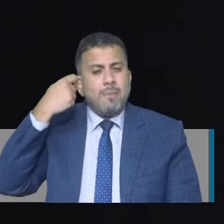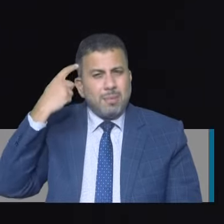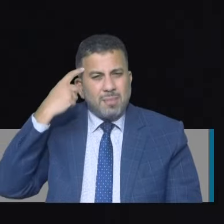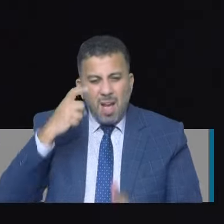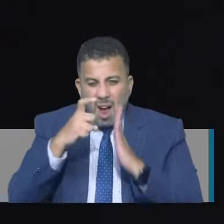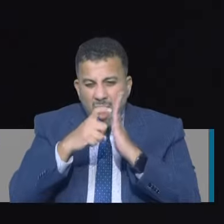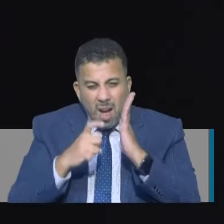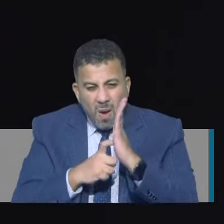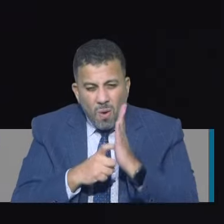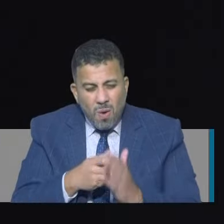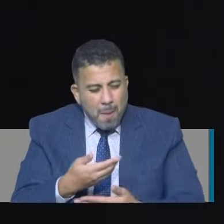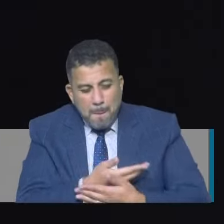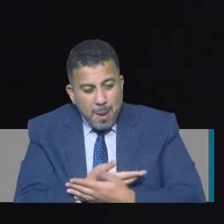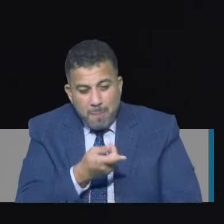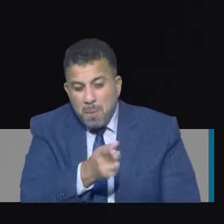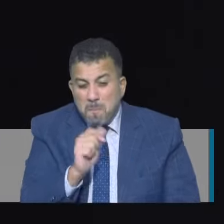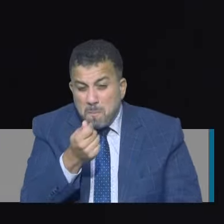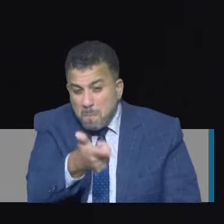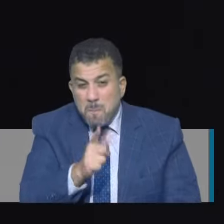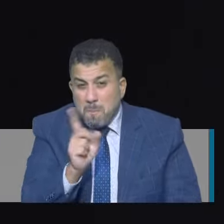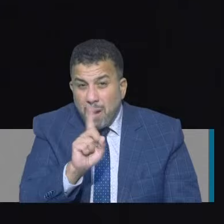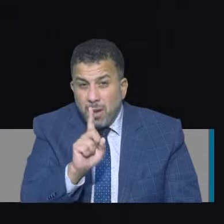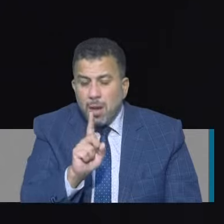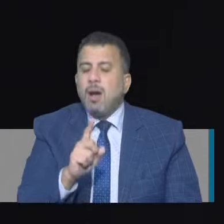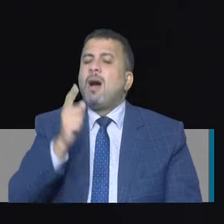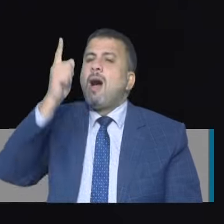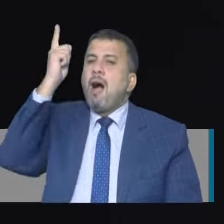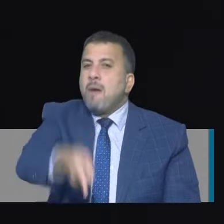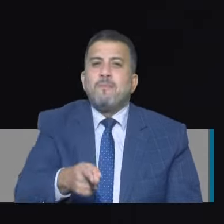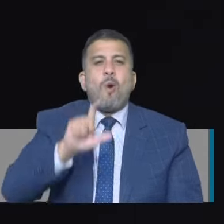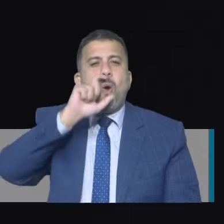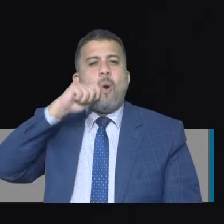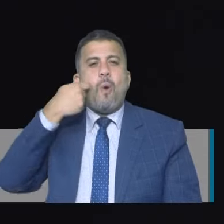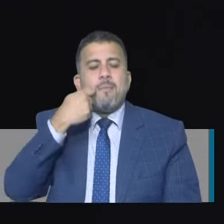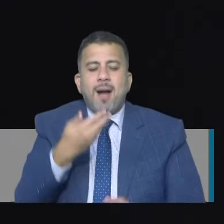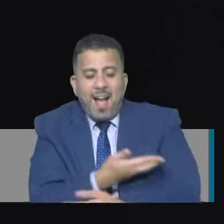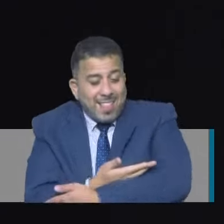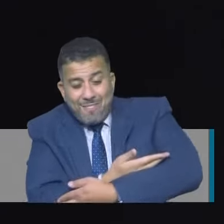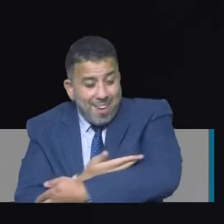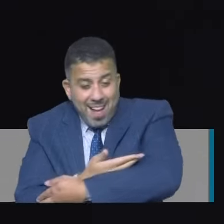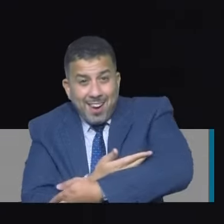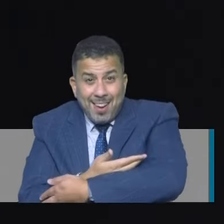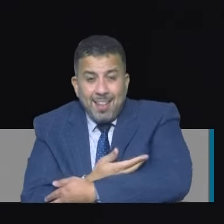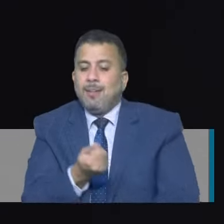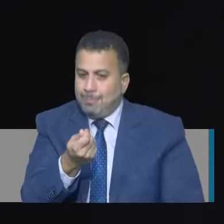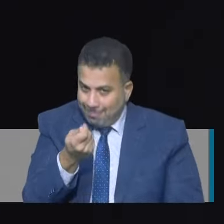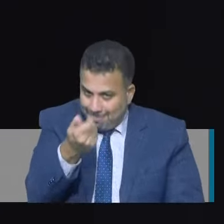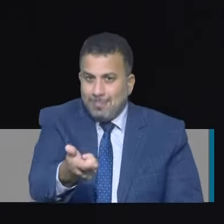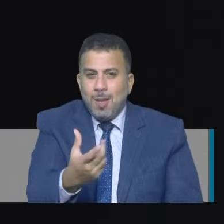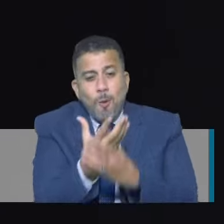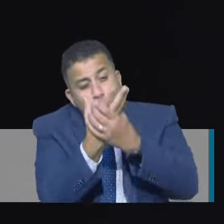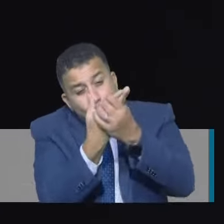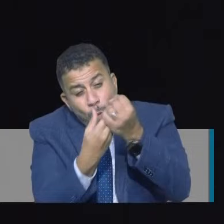قانون النفقه بالكامل فاصبح الاطفال يحصلون على النفقه منذ